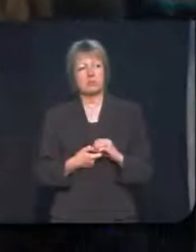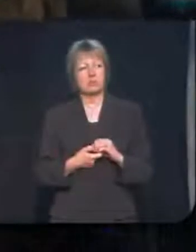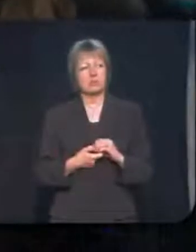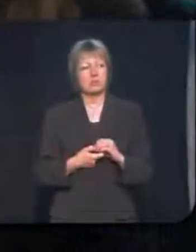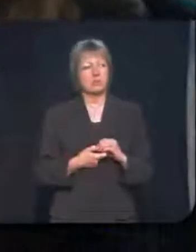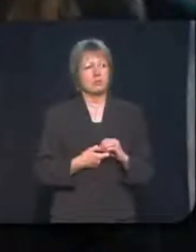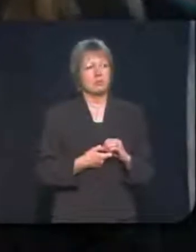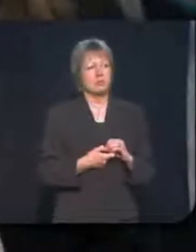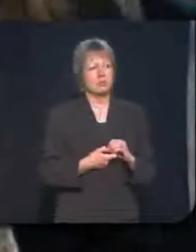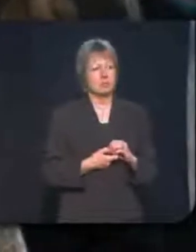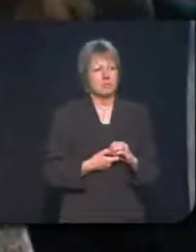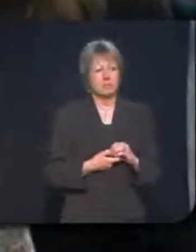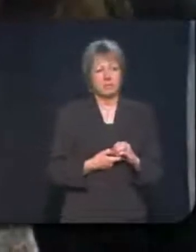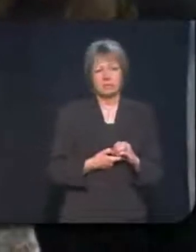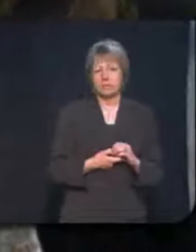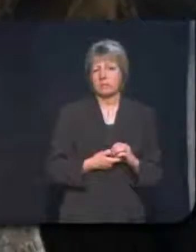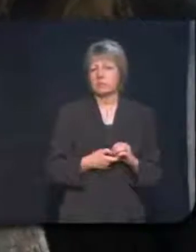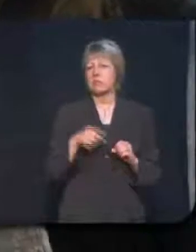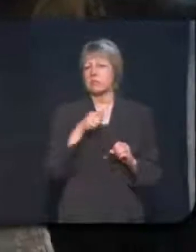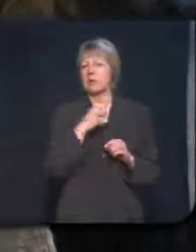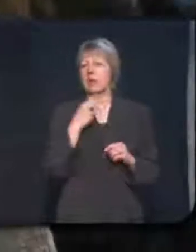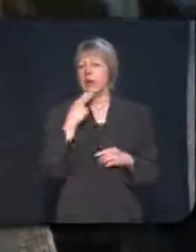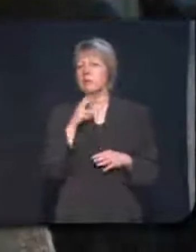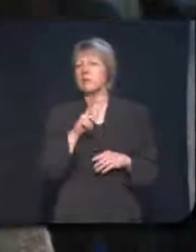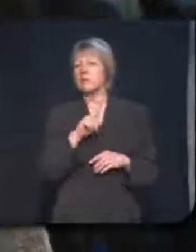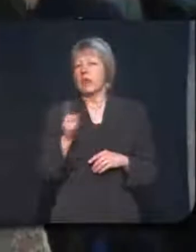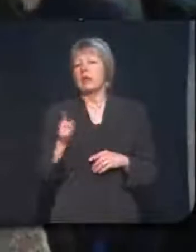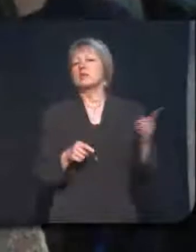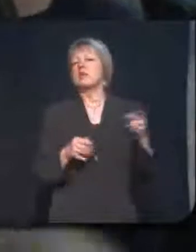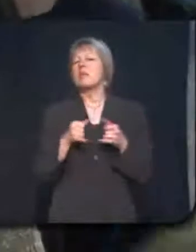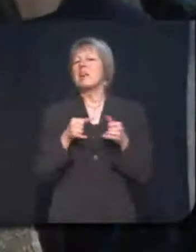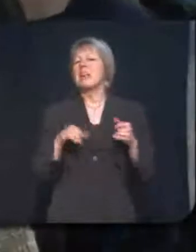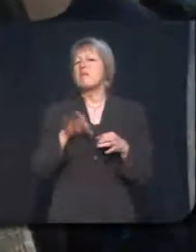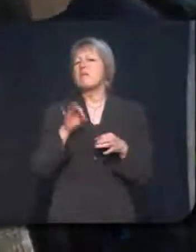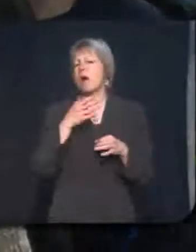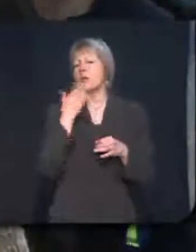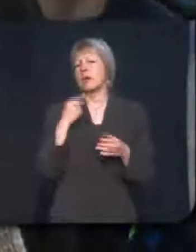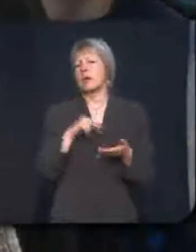du wirst besser aber es gibt keine also briefwahl ist nicht vorgesehen